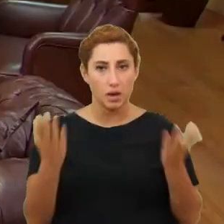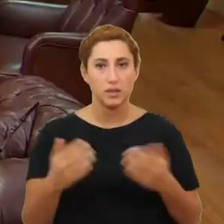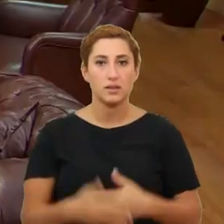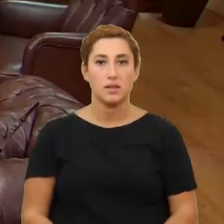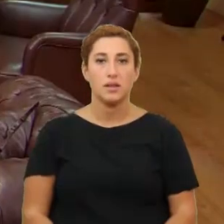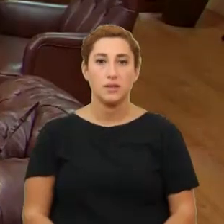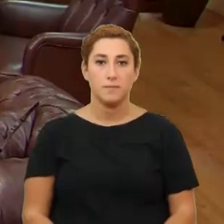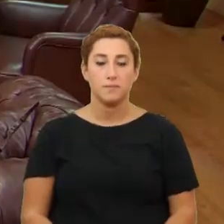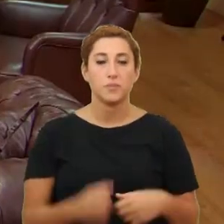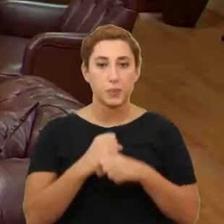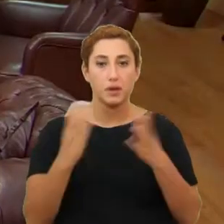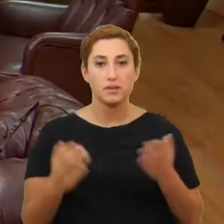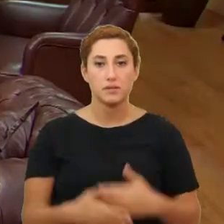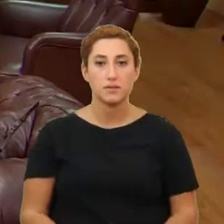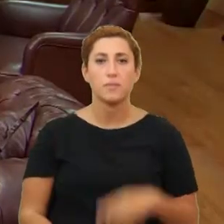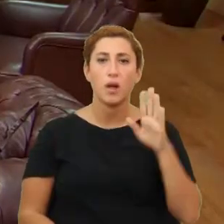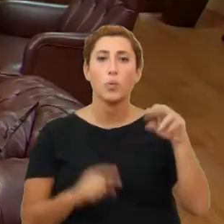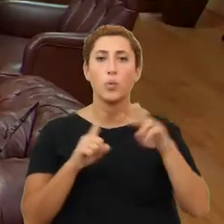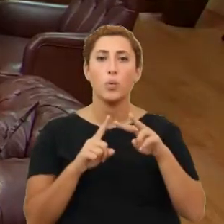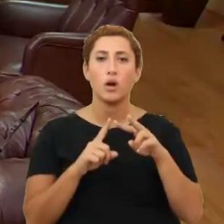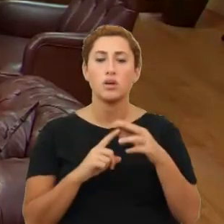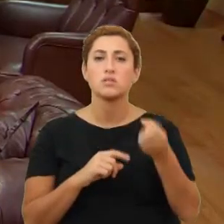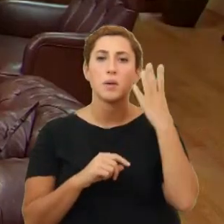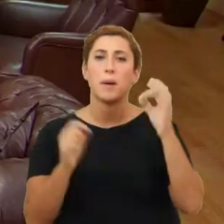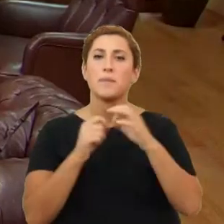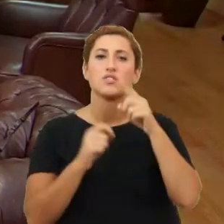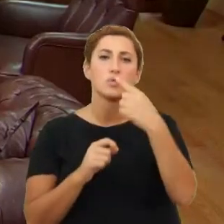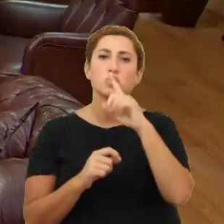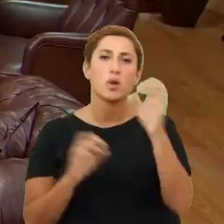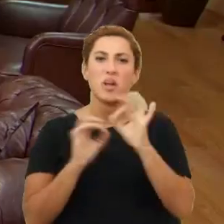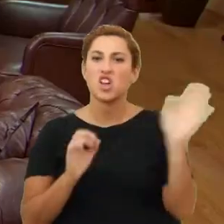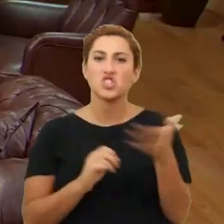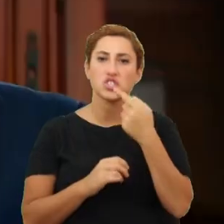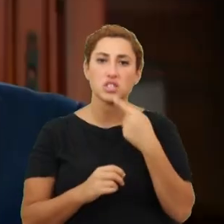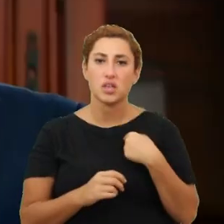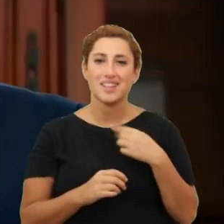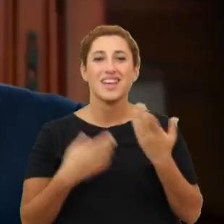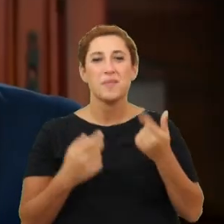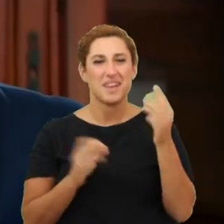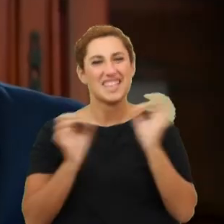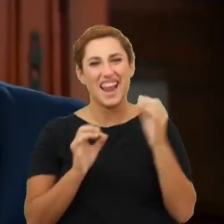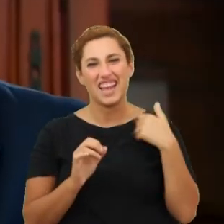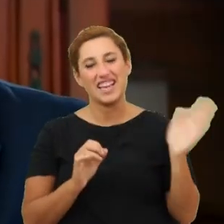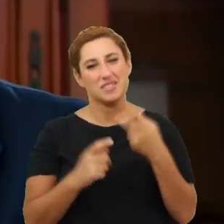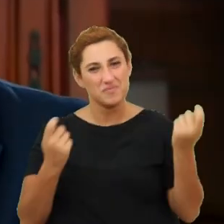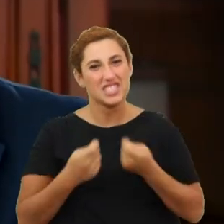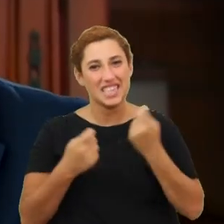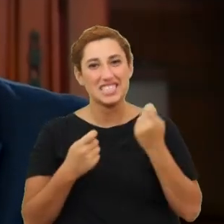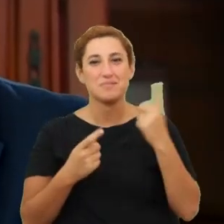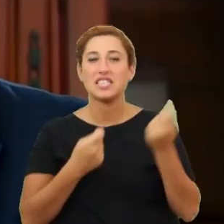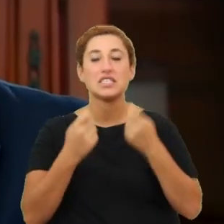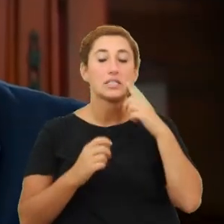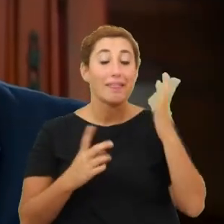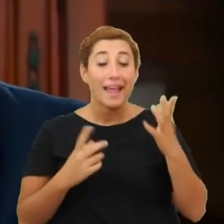Günaydınlar. Günaydın. Şş. Ya Nurhan, sabah bir ücret seni sordum erkenden çıktı dedi. Ya biraz erken gideyim çalışayım. Bir de